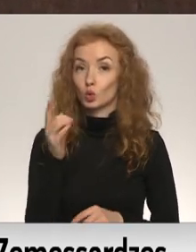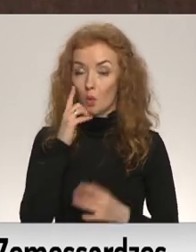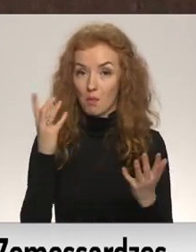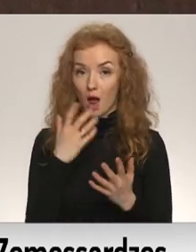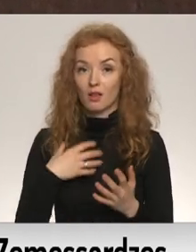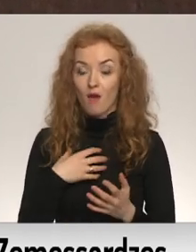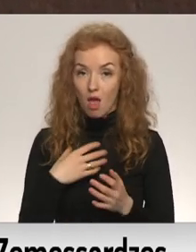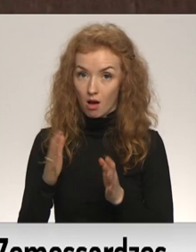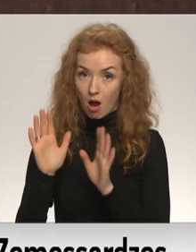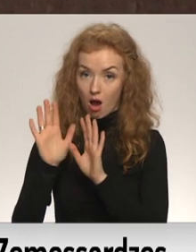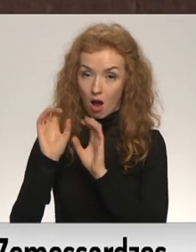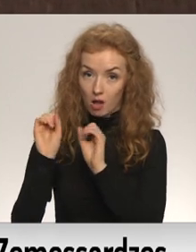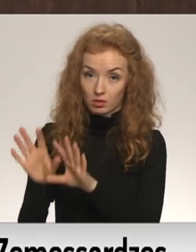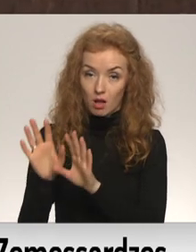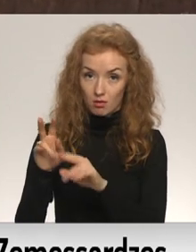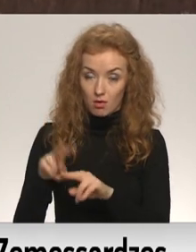atstāt?